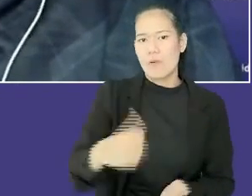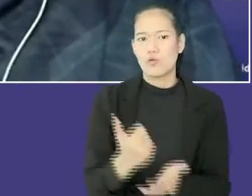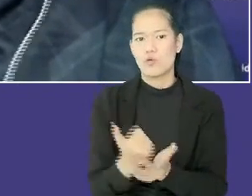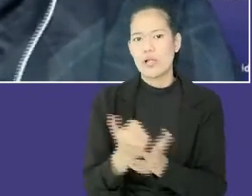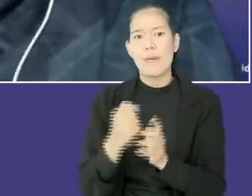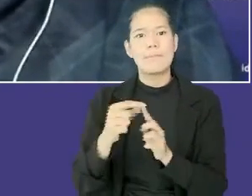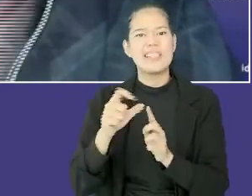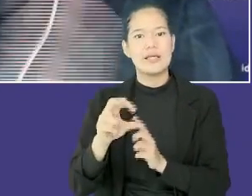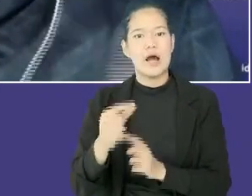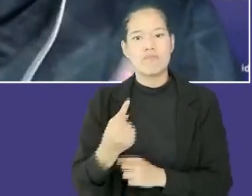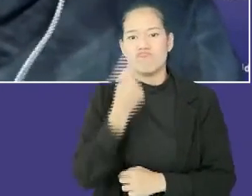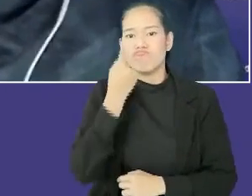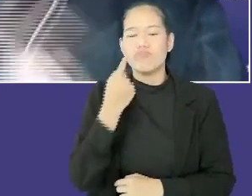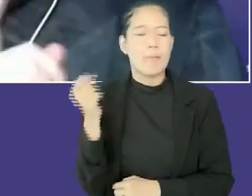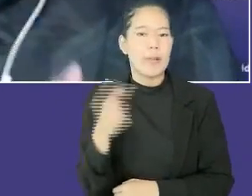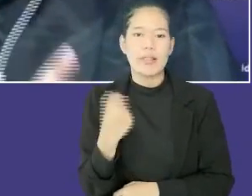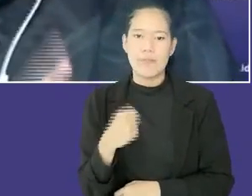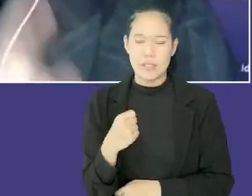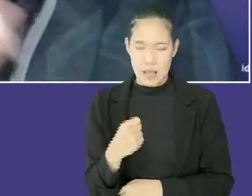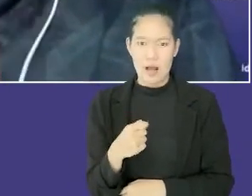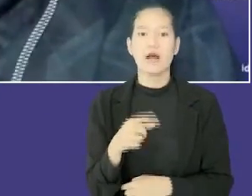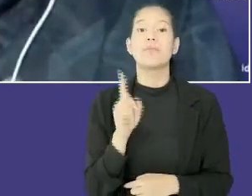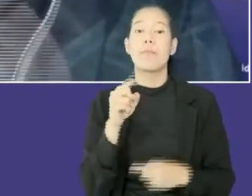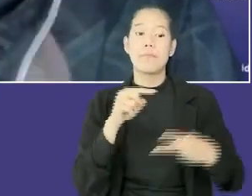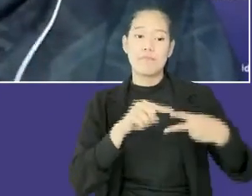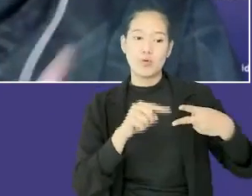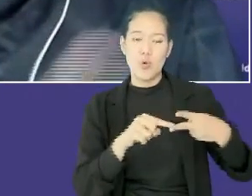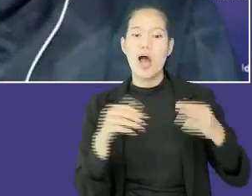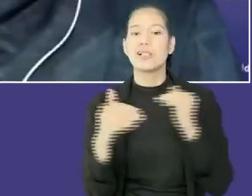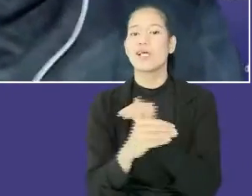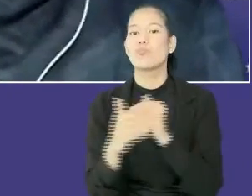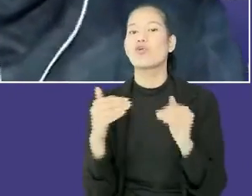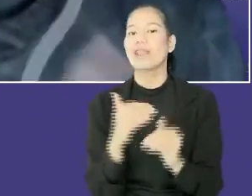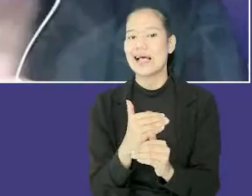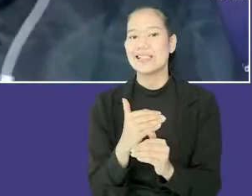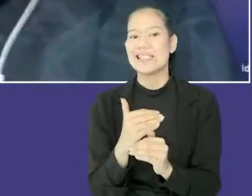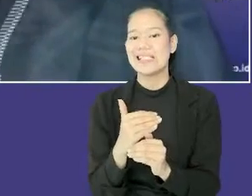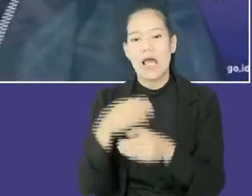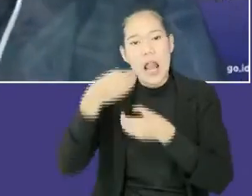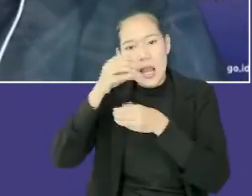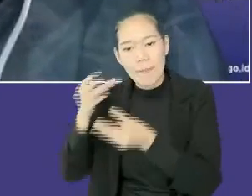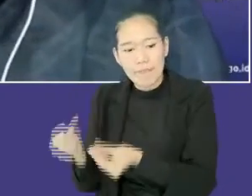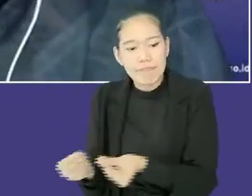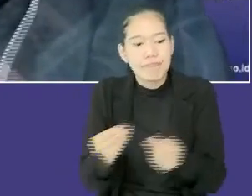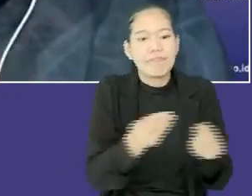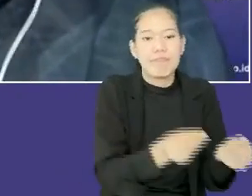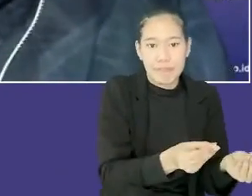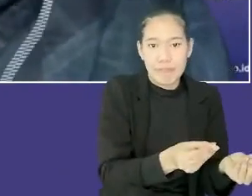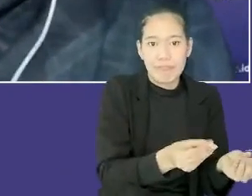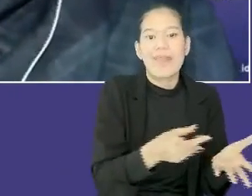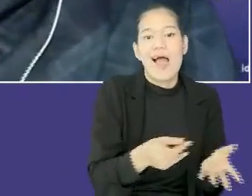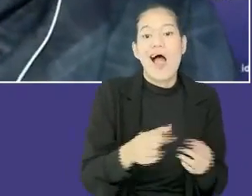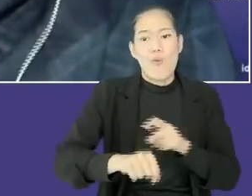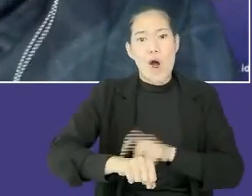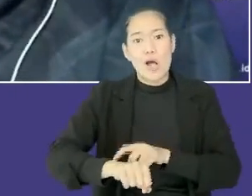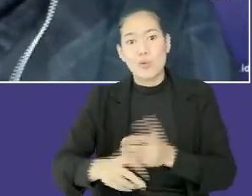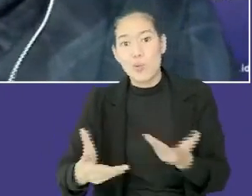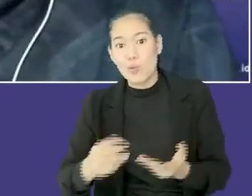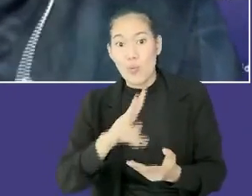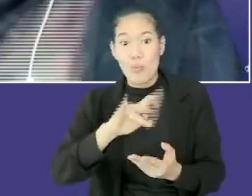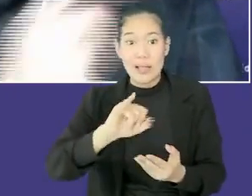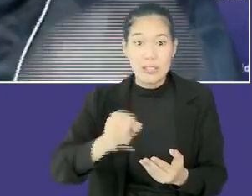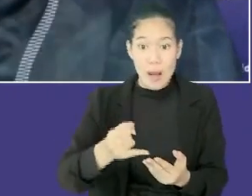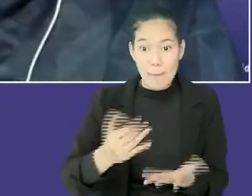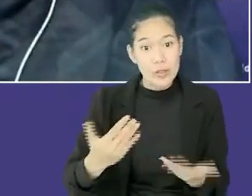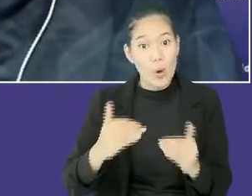PCR masih belum bisa dengan cepat ada dua hal pertama transportasi sampelnya Apakah di bawah 24 jam atau lebih dari 24 jam